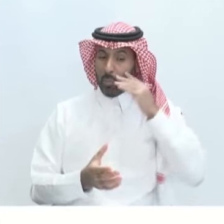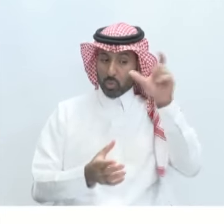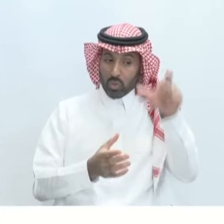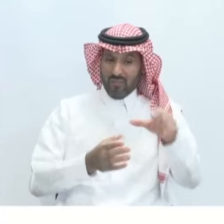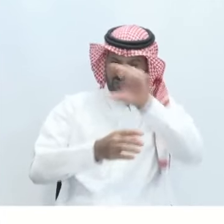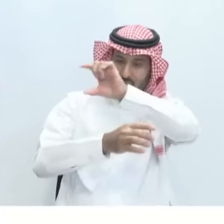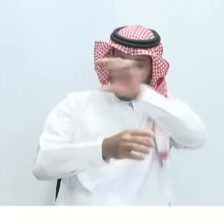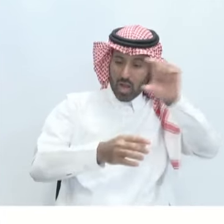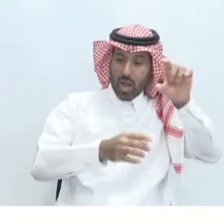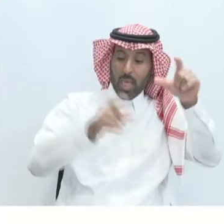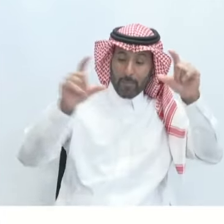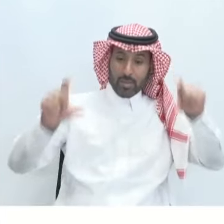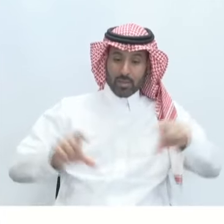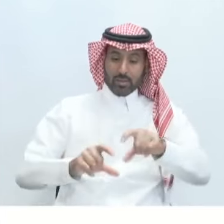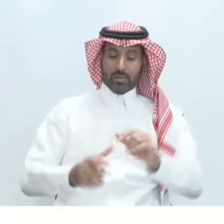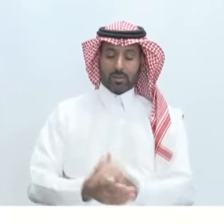اعلى بيئه